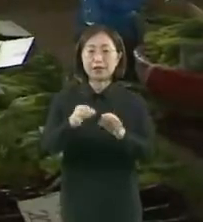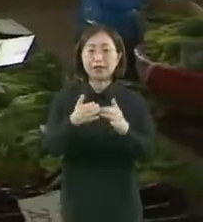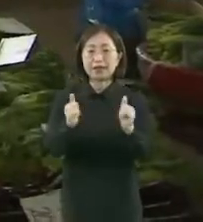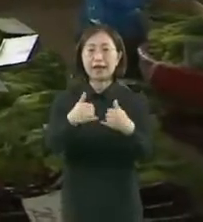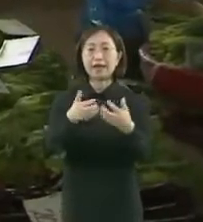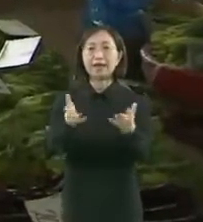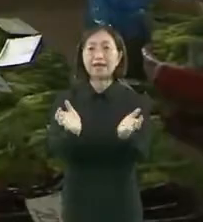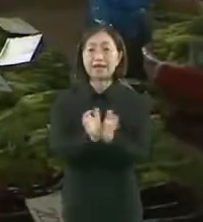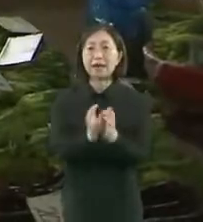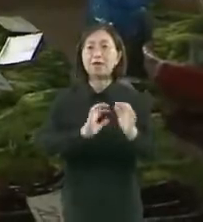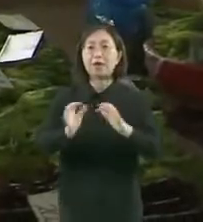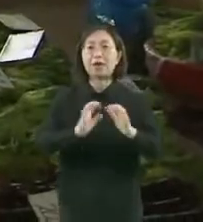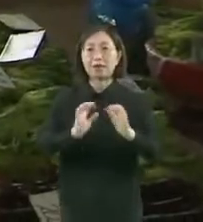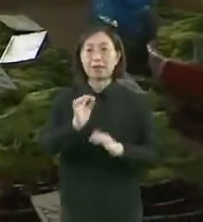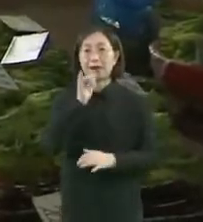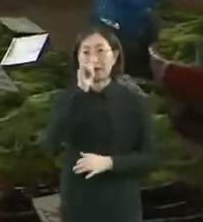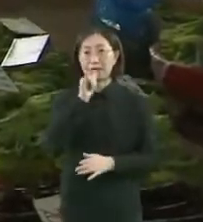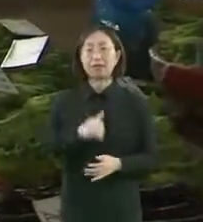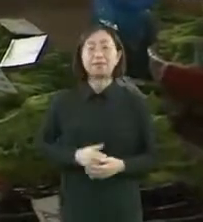간담회도 이루어졌습니다.